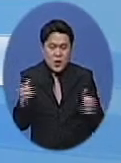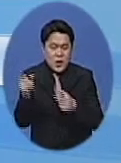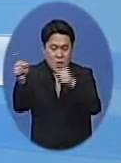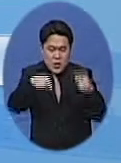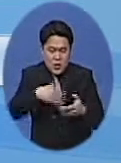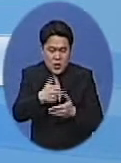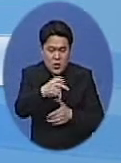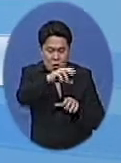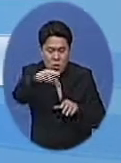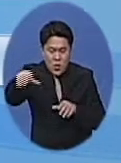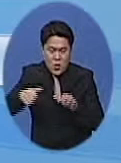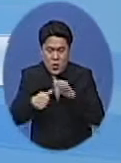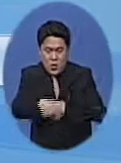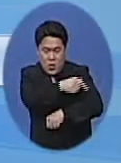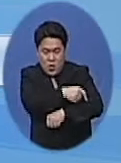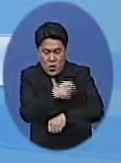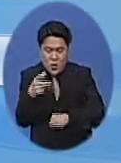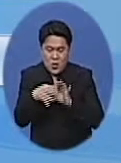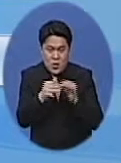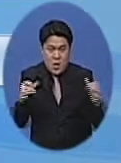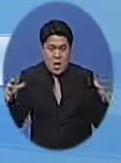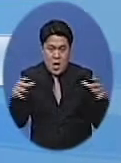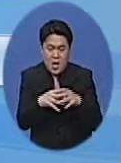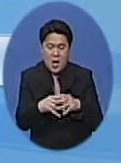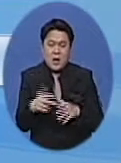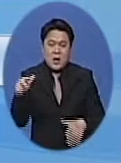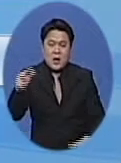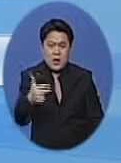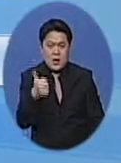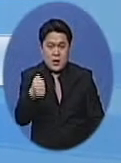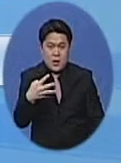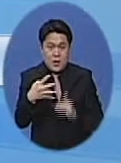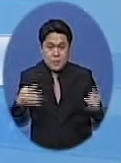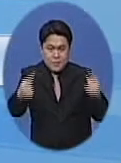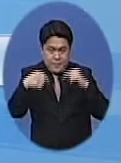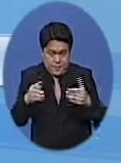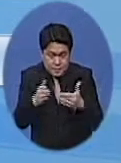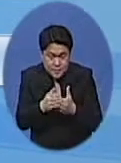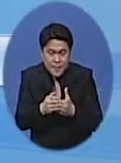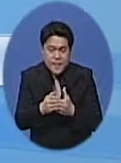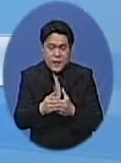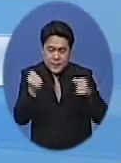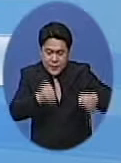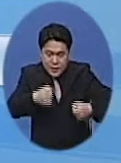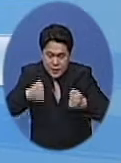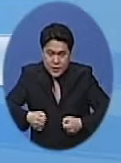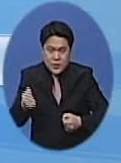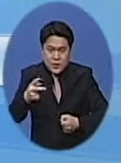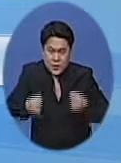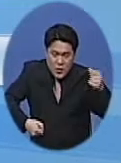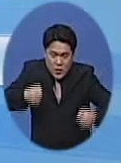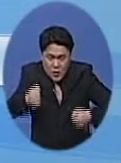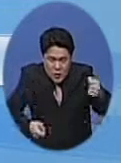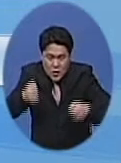17개 시도에서 선수와 임원, 대회 관계자 등 총 754명이 참가하며 알파인 스키와 크로스컨트리